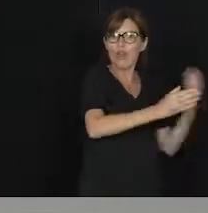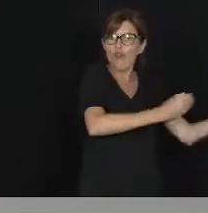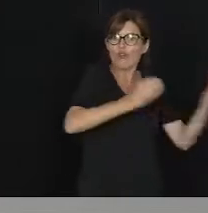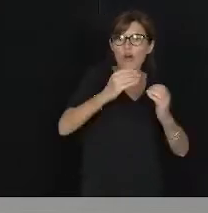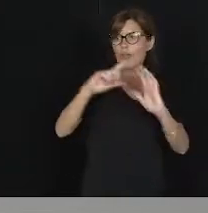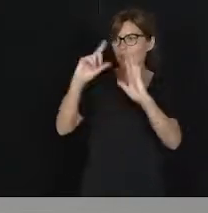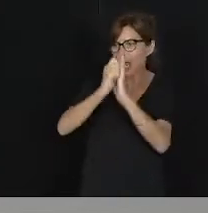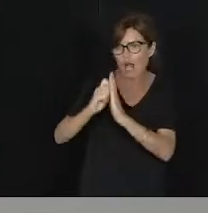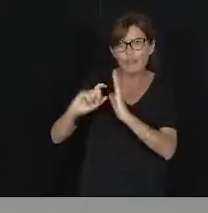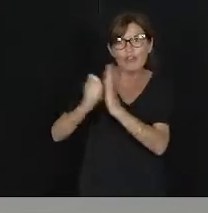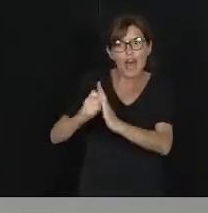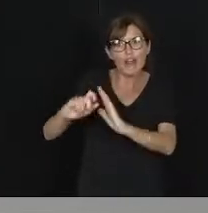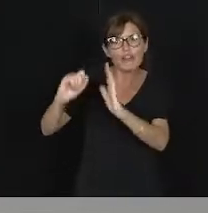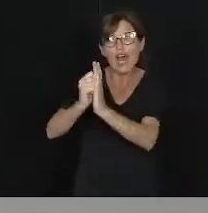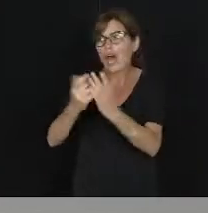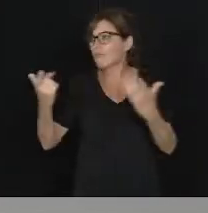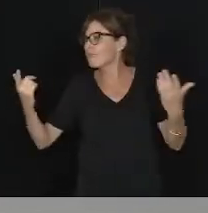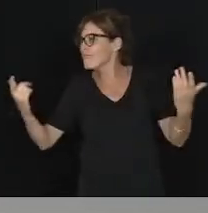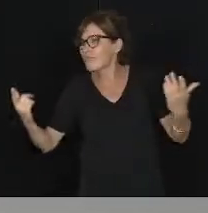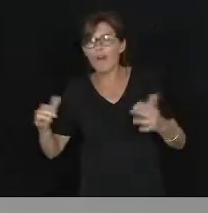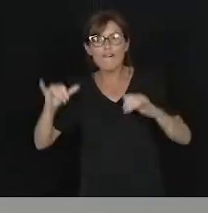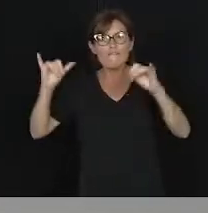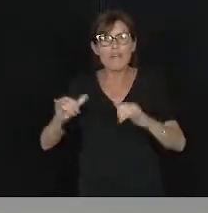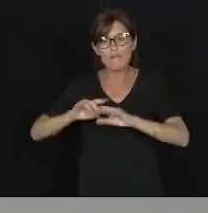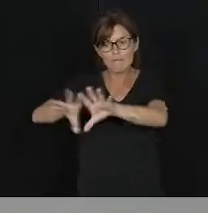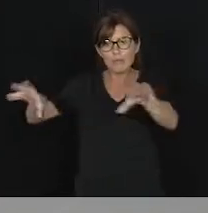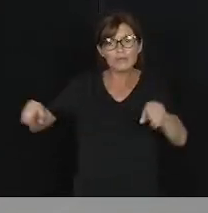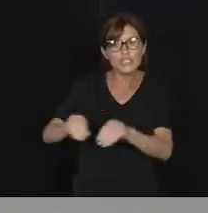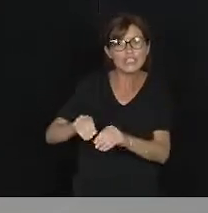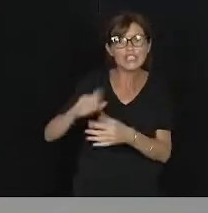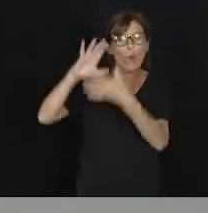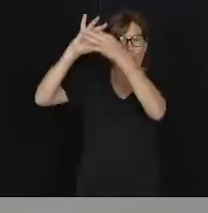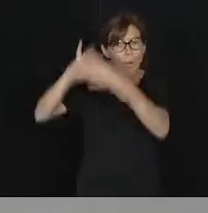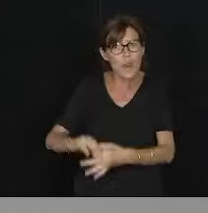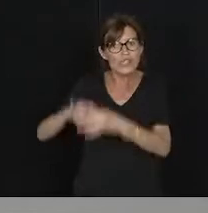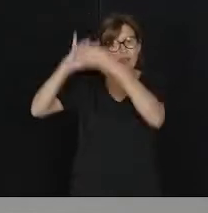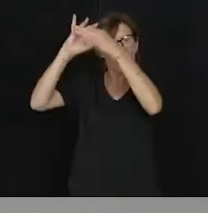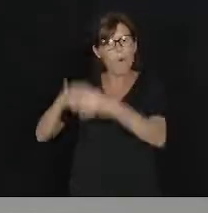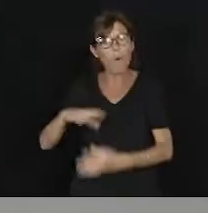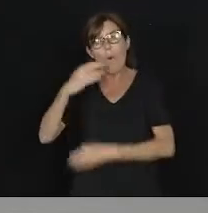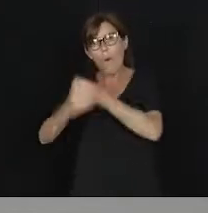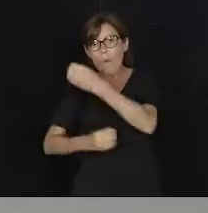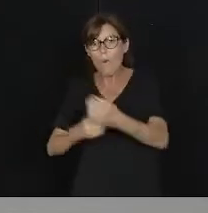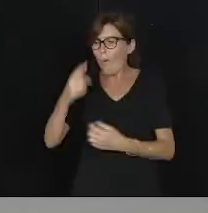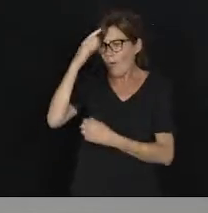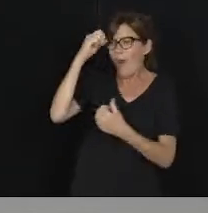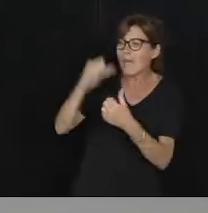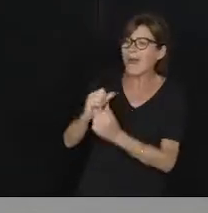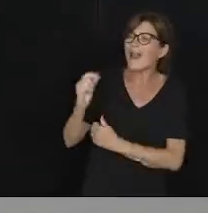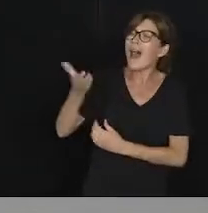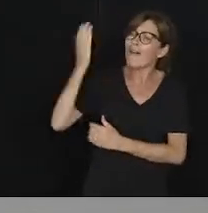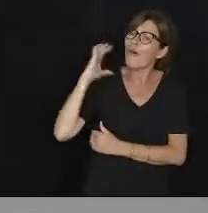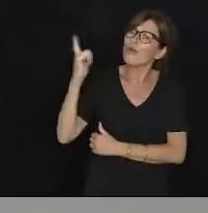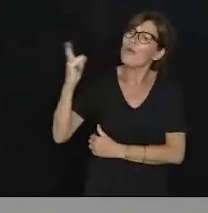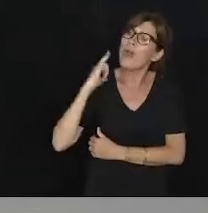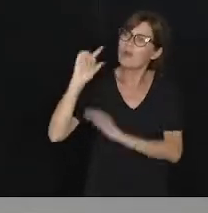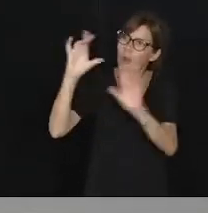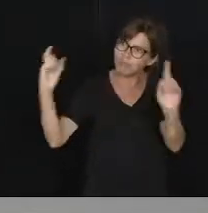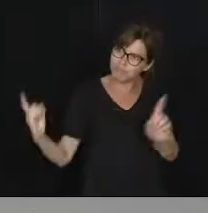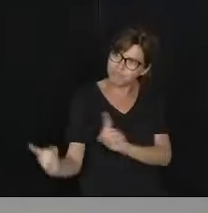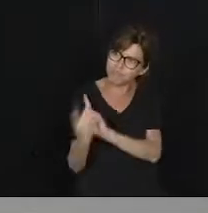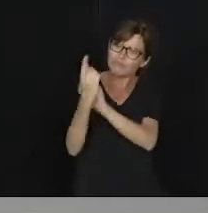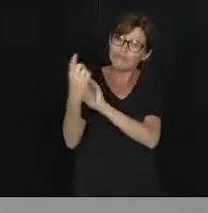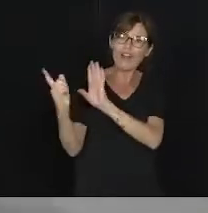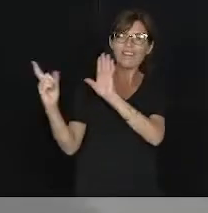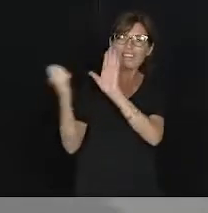aux fêtes religieuses, aux fêtes familiales. Elles se remémorent aussi les étapes de l'histoire conjugale. Et en ce sens, donc, elles introduisent